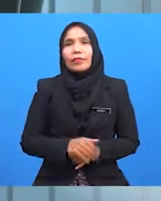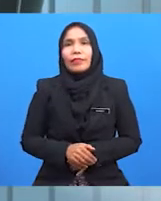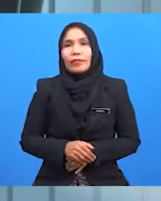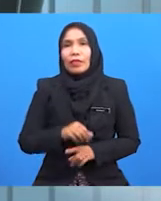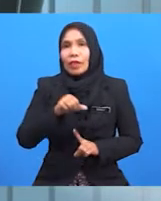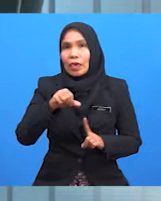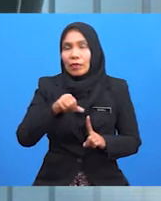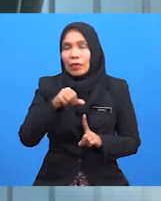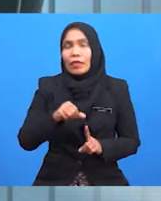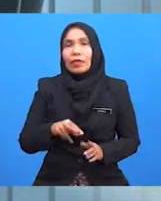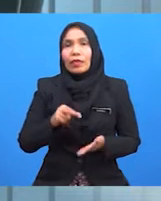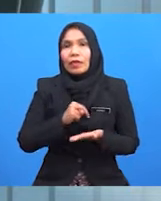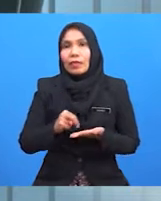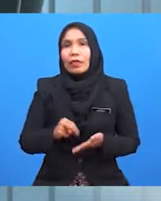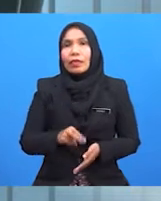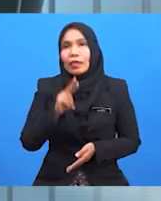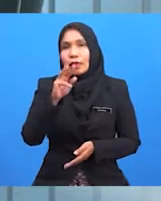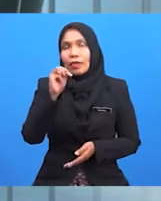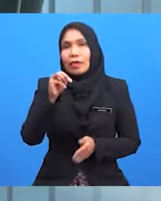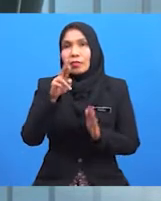Marilah kita buat kesimpulan.